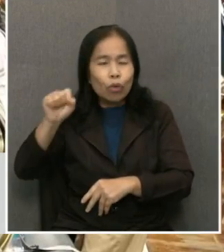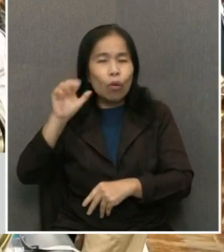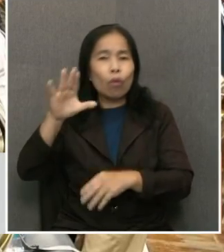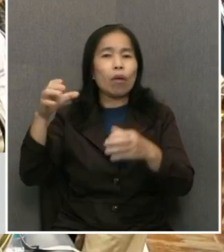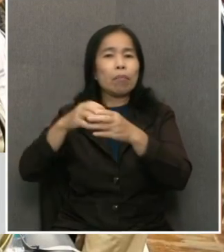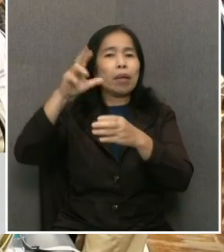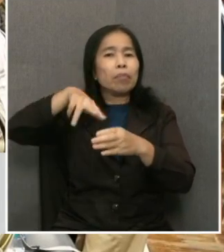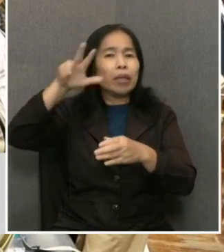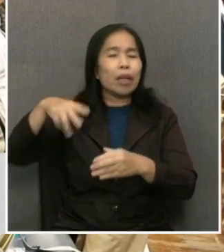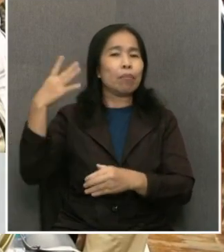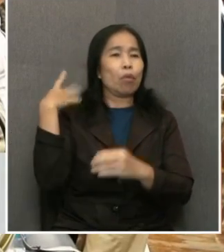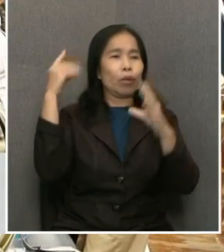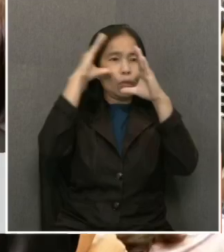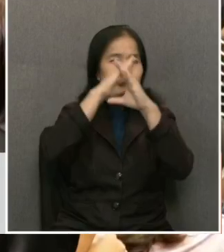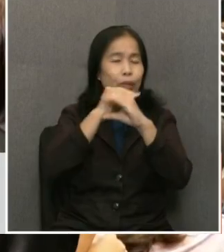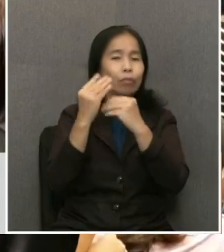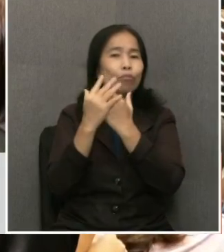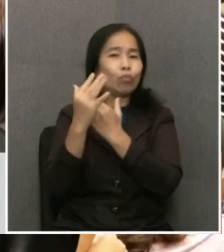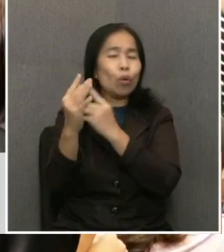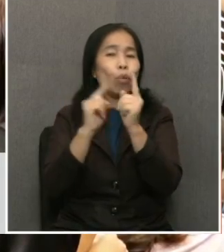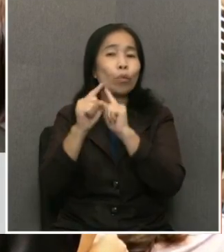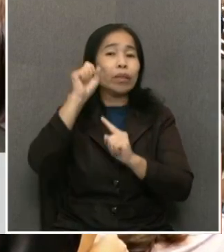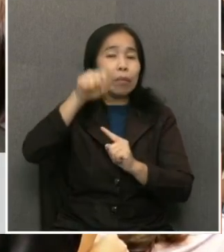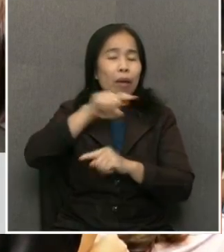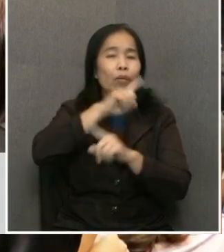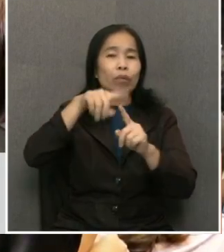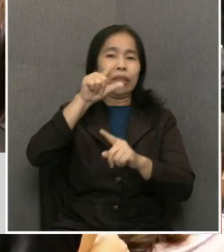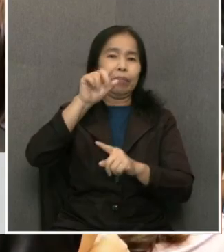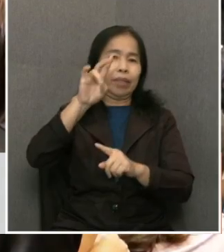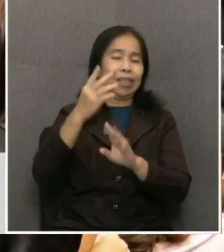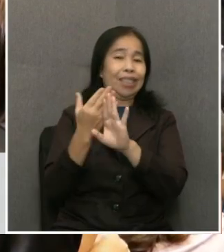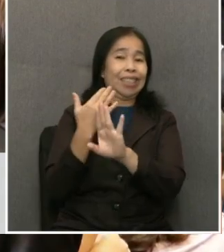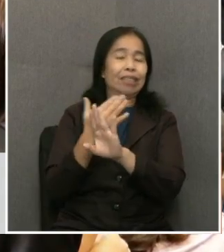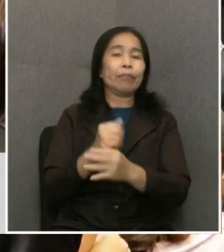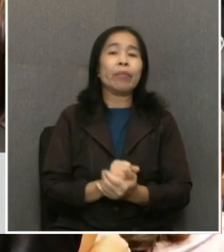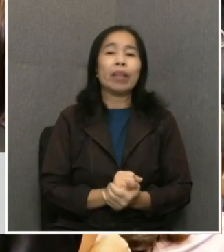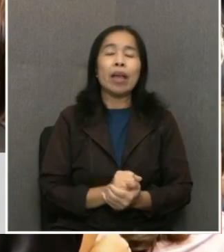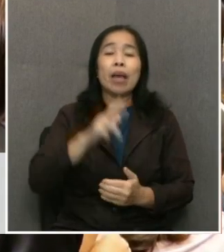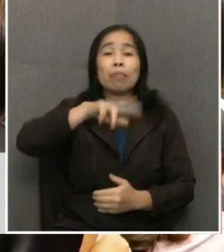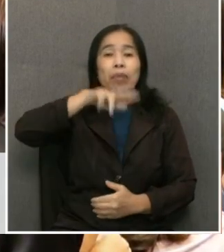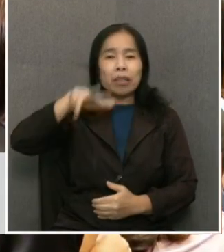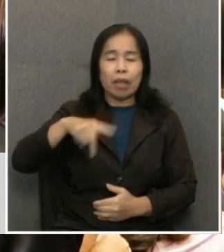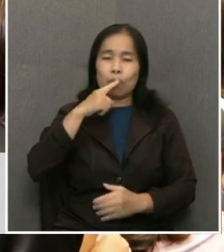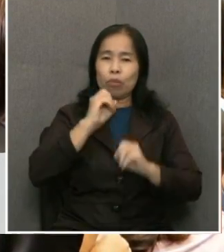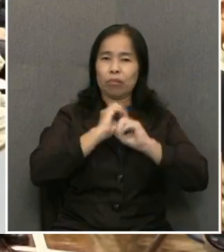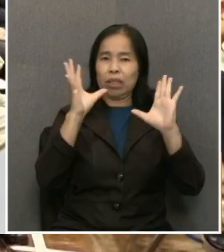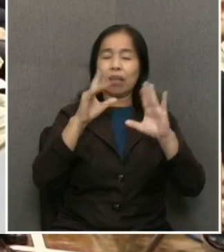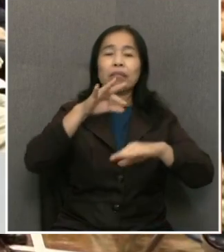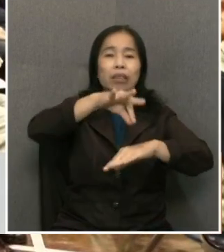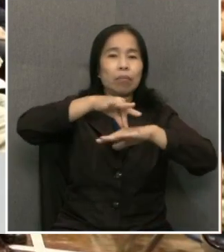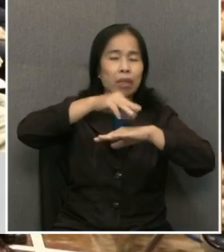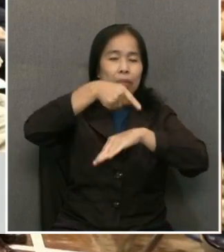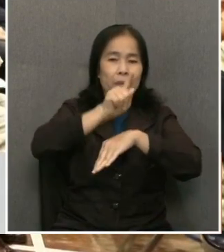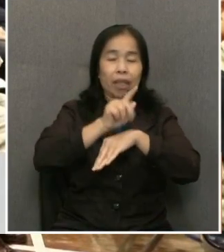ช่วงค่ำวันนี้ก็คือย้อนกลับไป27มิถุนายนที่เพิ่งผ่านพ้นมาจุดยืนพรรคเพื่อไทยเนี่ยชัดเจนว่าต้องการได้ตำแหน่งประธานส